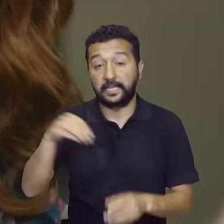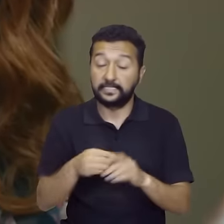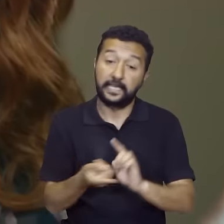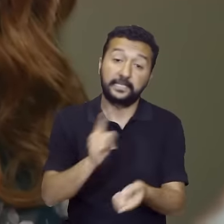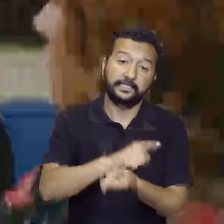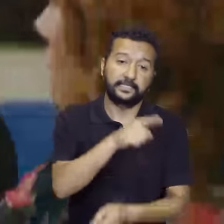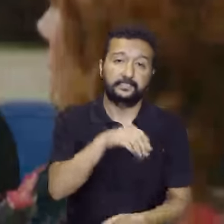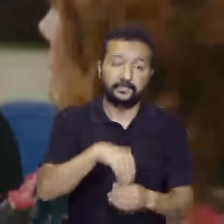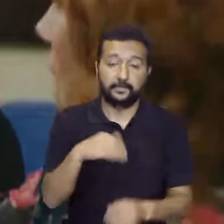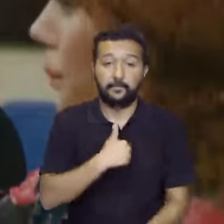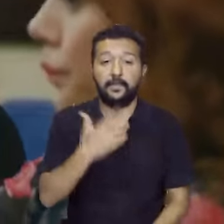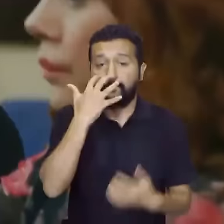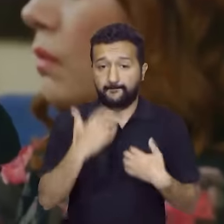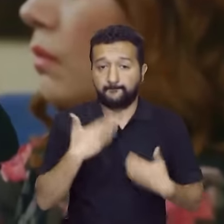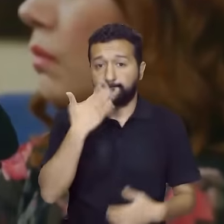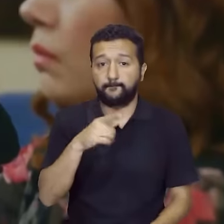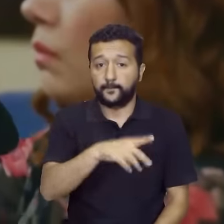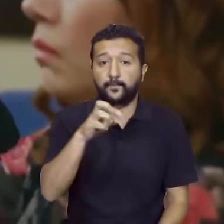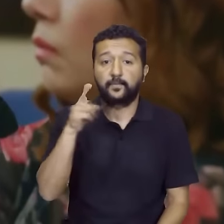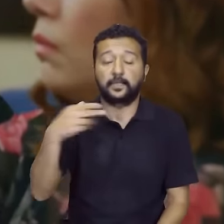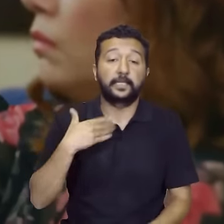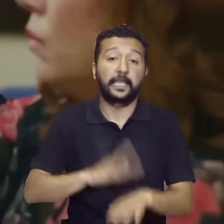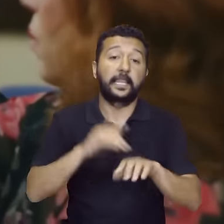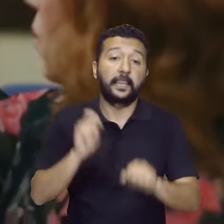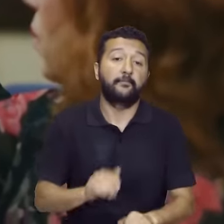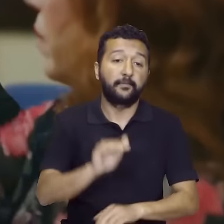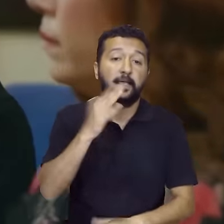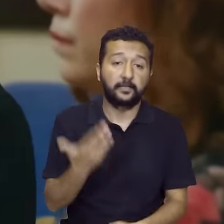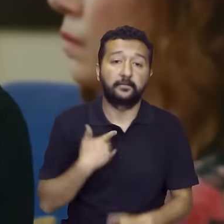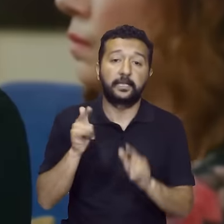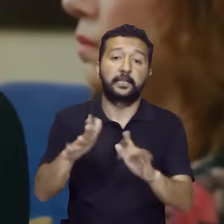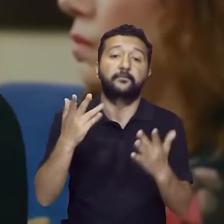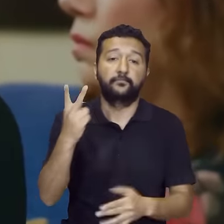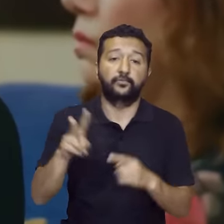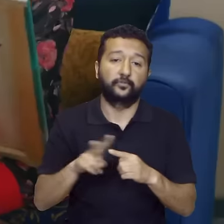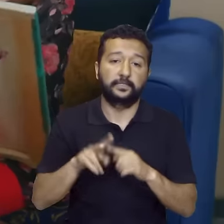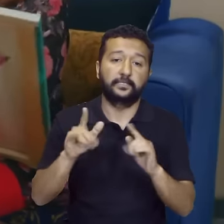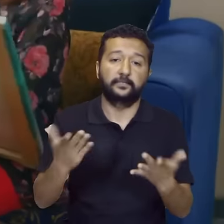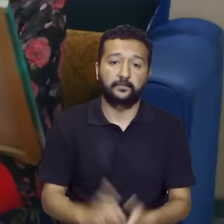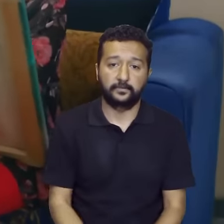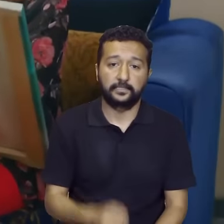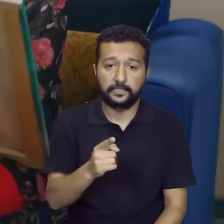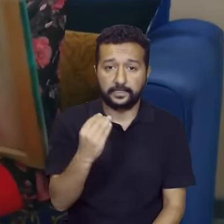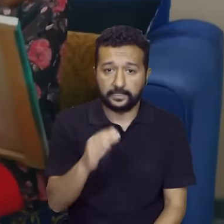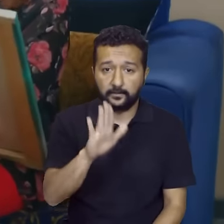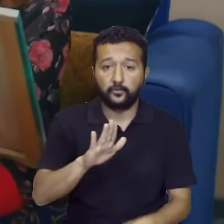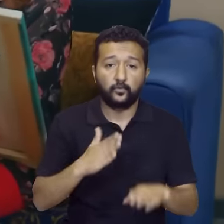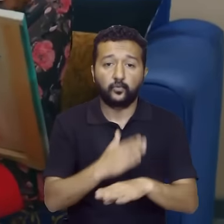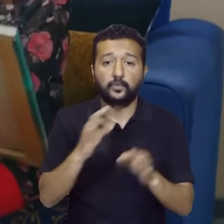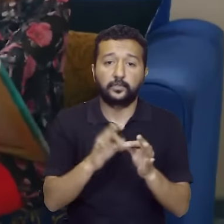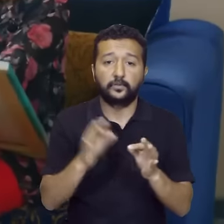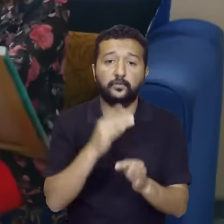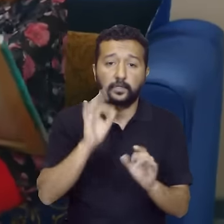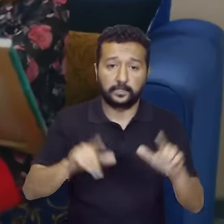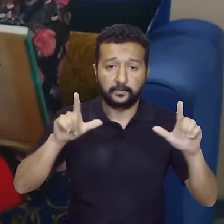için. Bana faydası olmayan Picasso'yu ben neyleyim hayatım? Yerim ben onun kübizmini. Ya iyi de doğru düzgün dikilmiyor